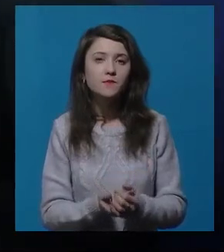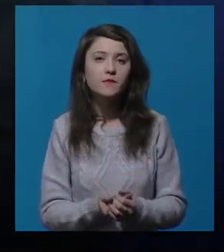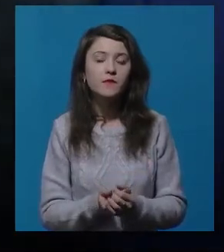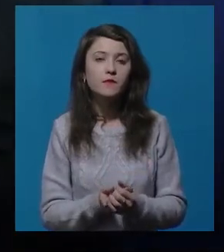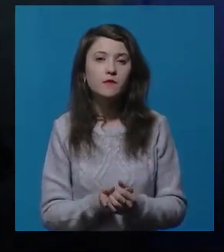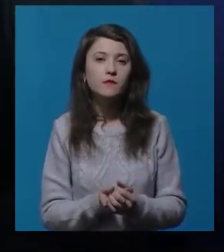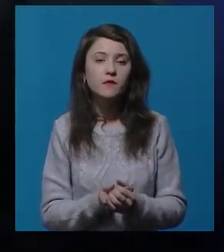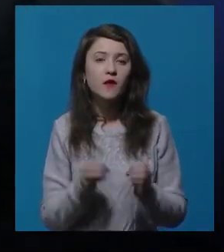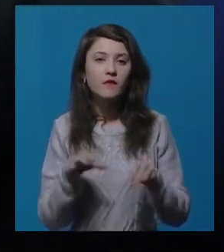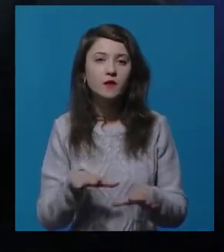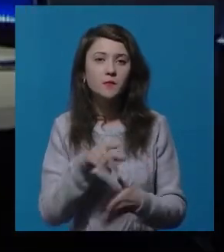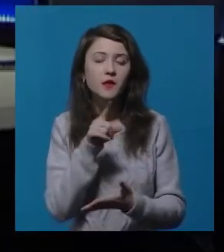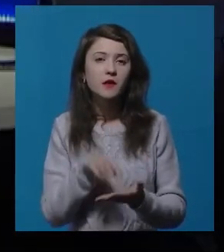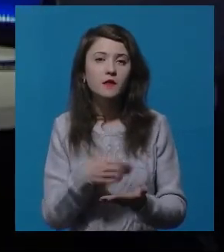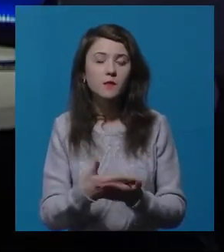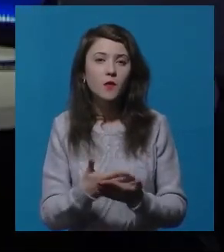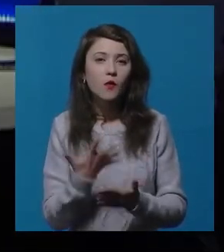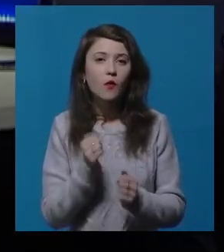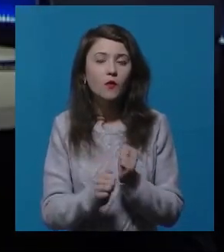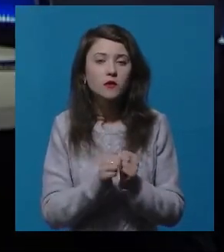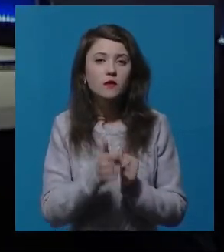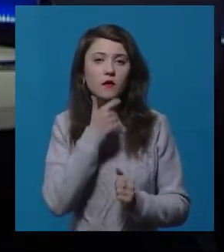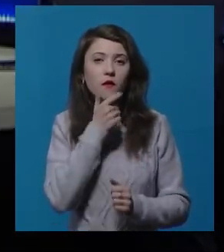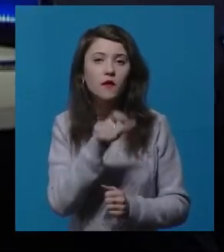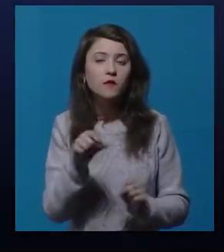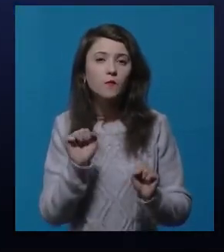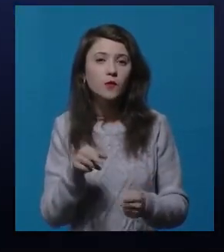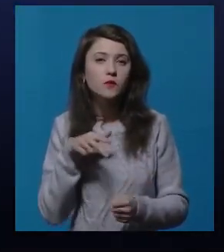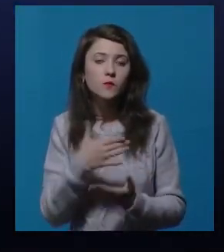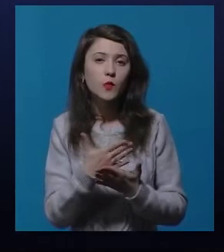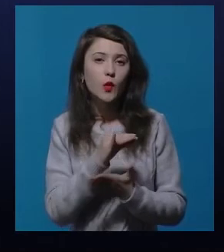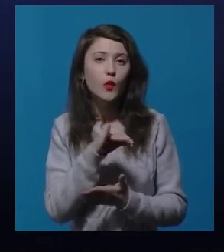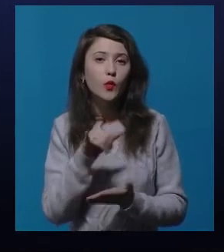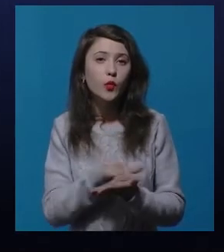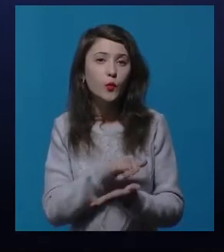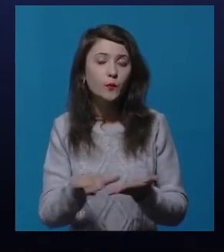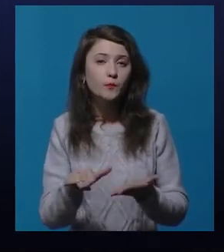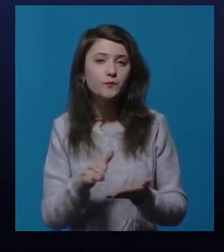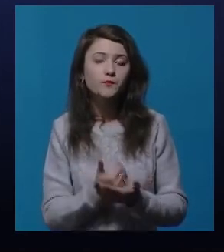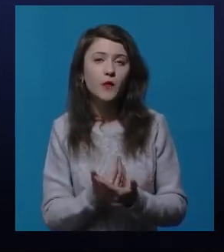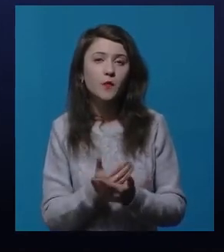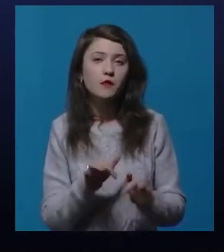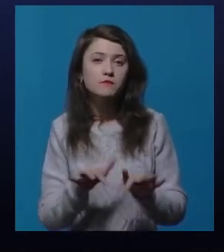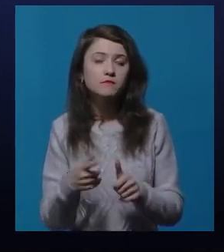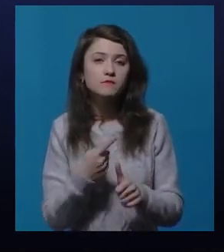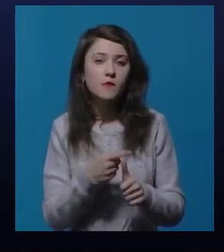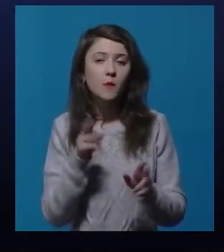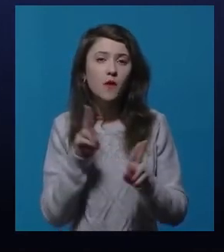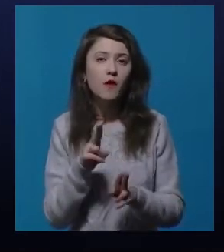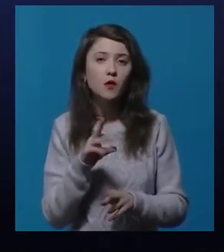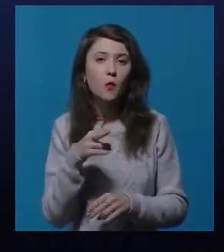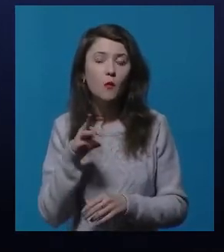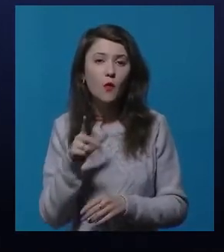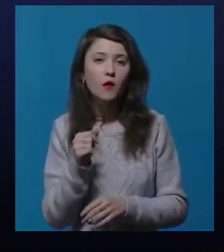питання. Вирішення, та. Ну, наприклад, питання. Якщо кожен глядач може зайти в мережу YouTube, набрати Житомир там права допомоги, і він побачить,